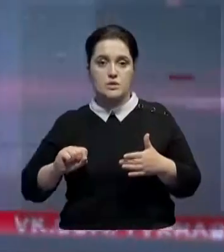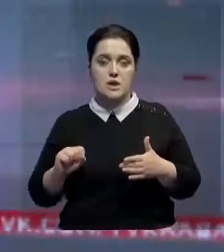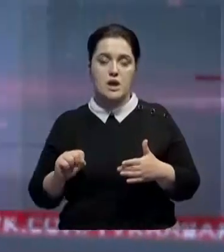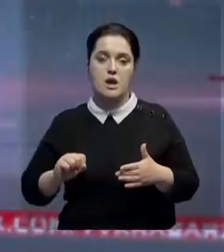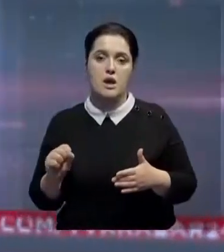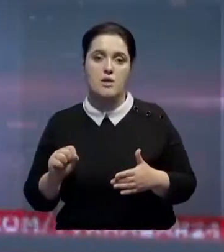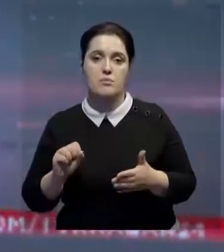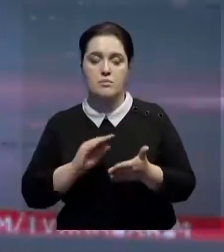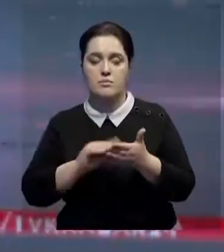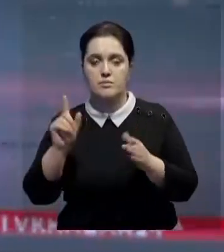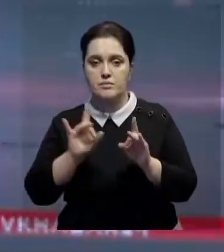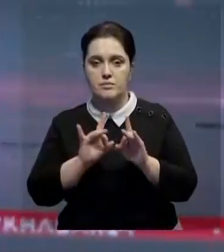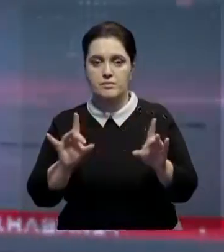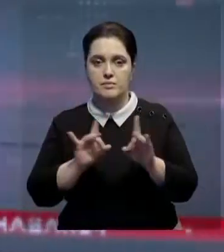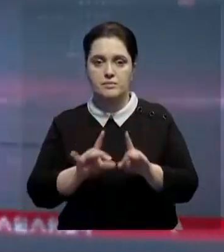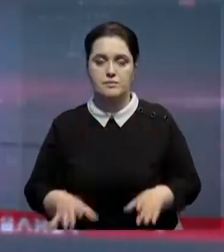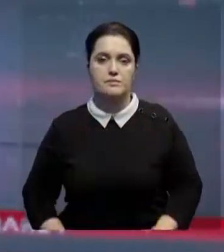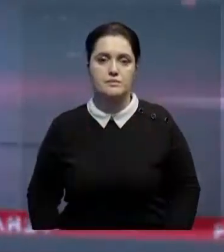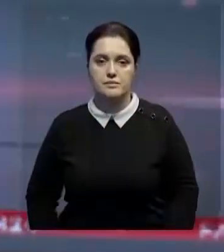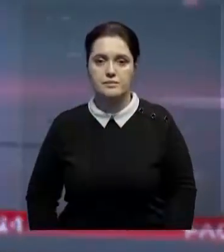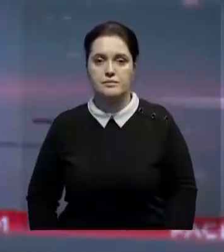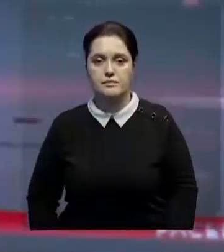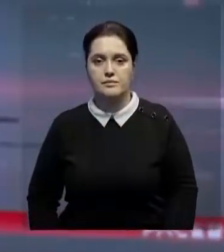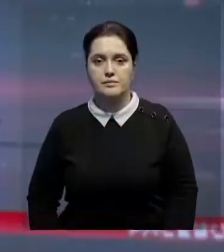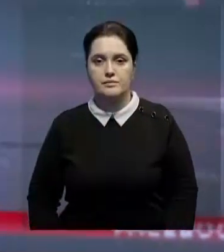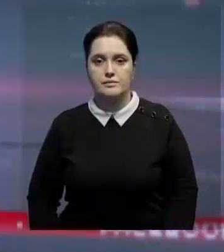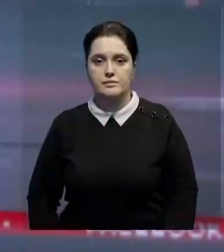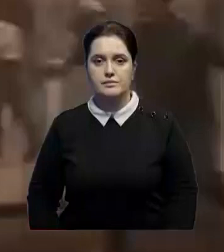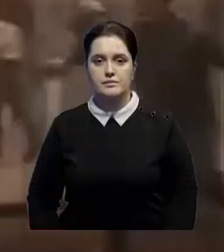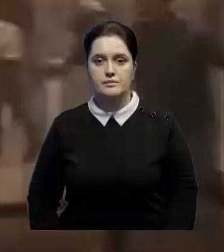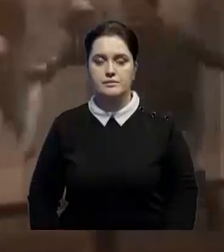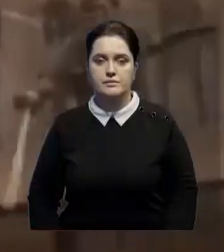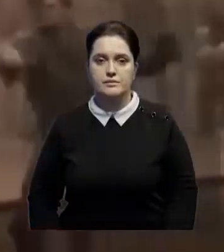о сюжетной линии и актерском составе расскажет Наргиза Такижанова.